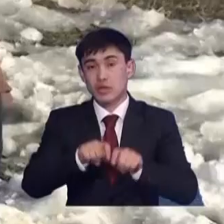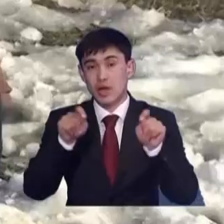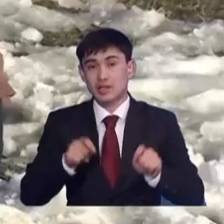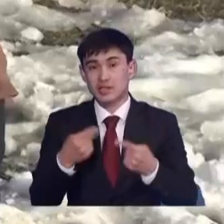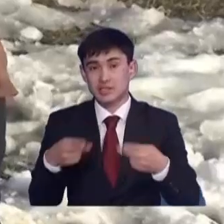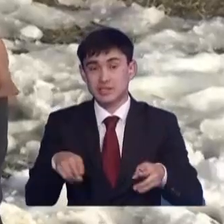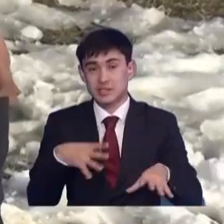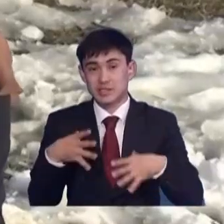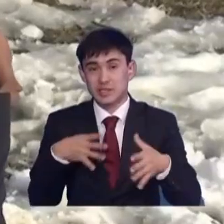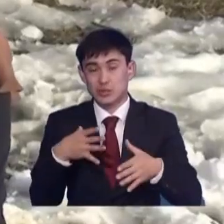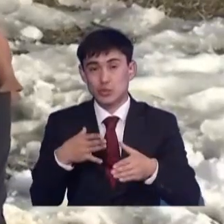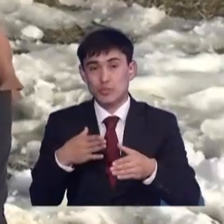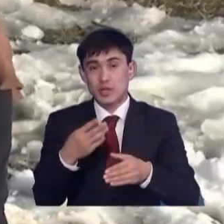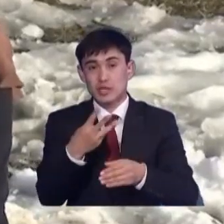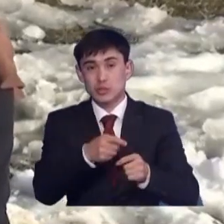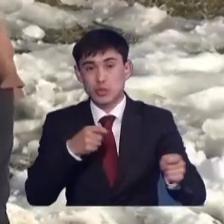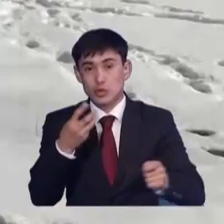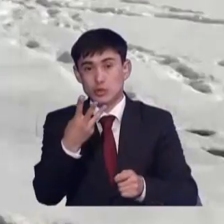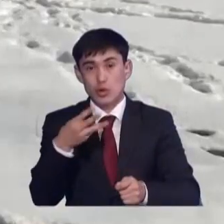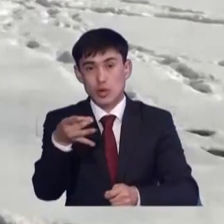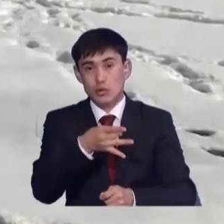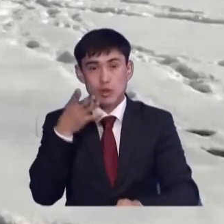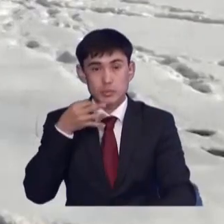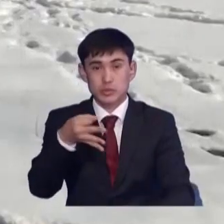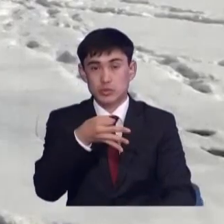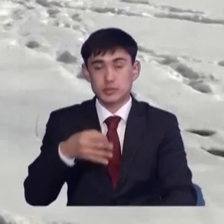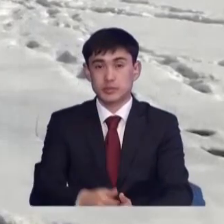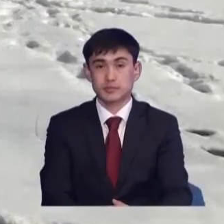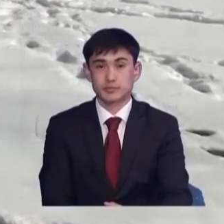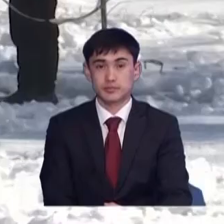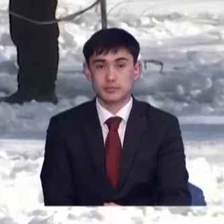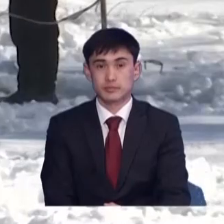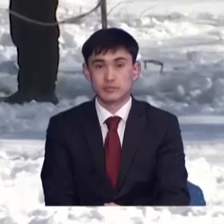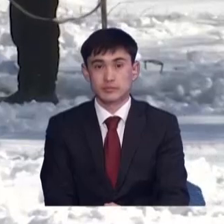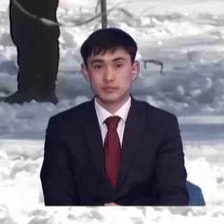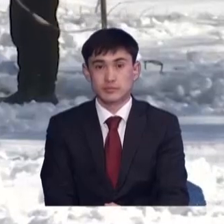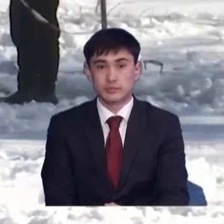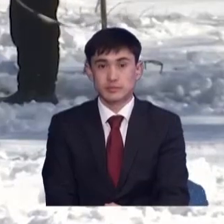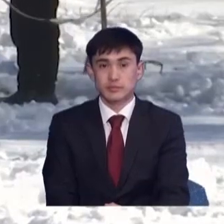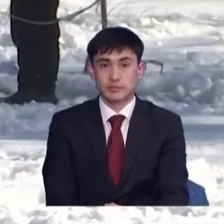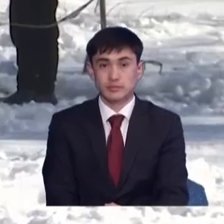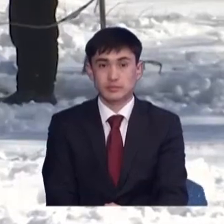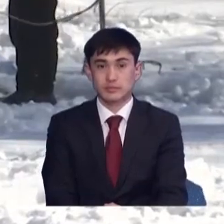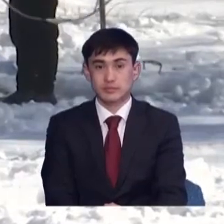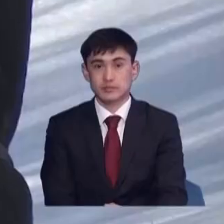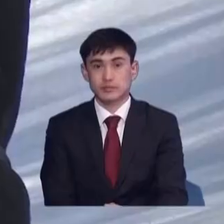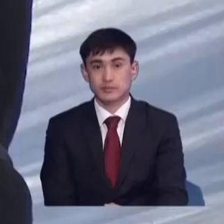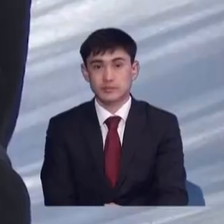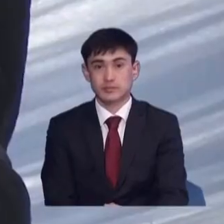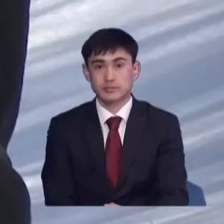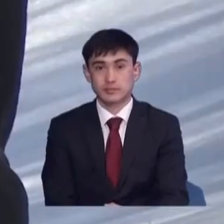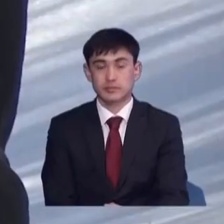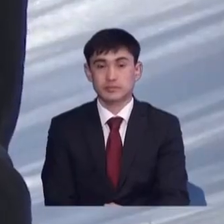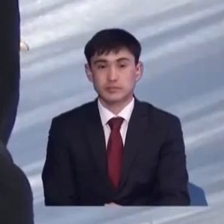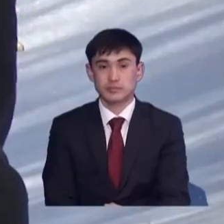секции по стрельбе из лука в трех районах Алматинской области. Гүлім Советхан, Жайдарбек Нурбек, телерадиокомпания «Жетісу», Алматинская